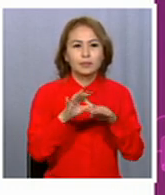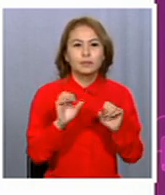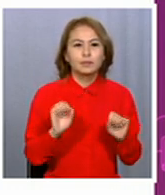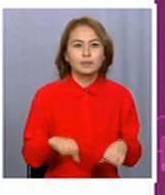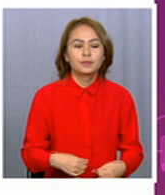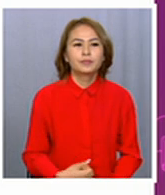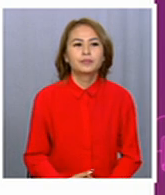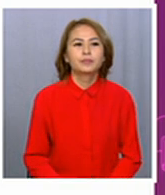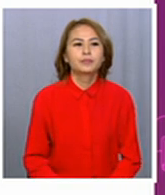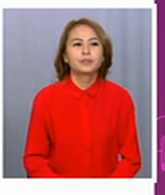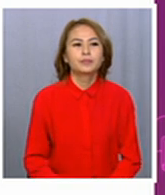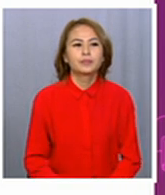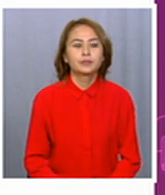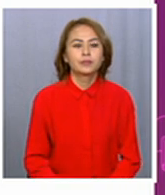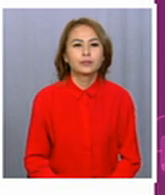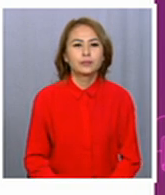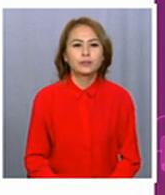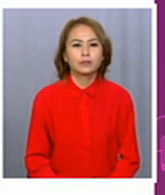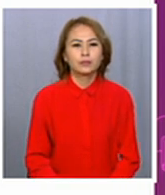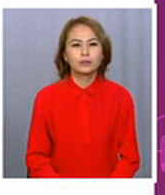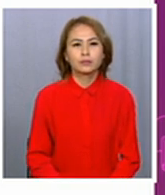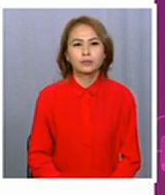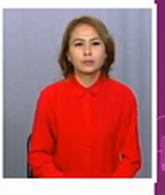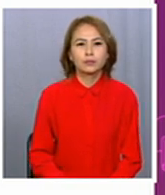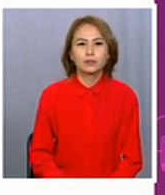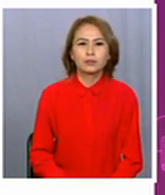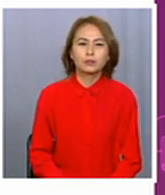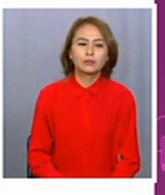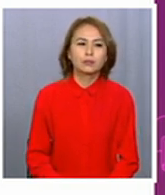болады? Ойланып көріңдерші.